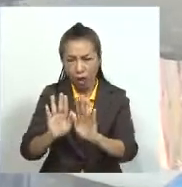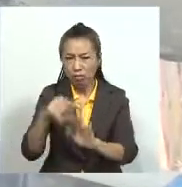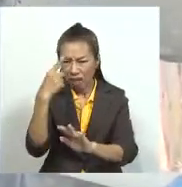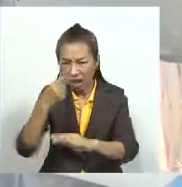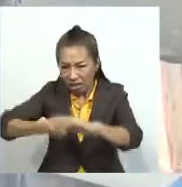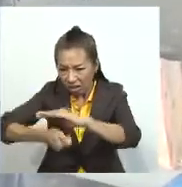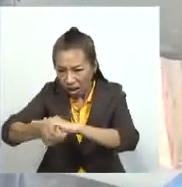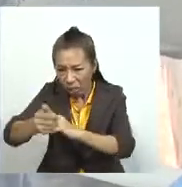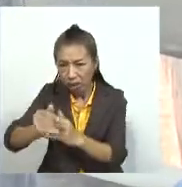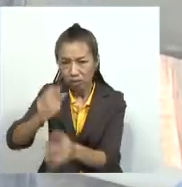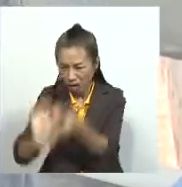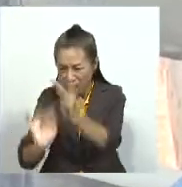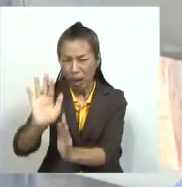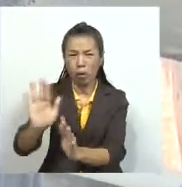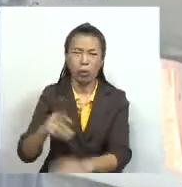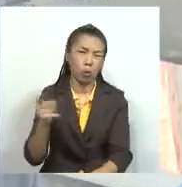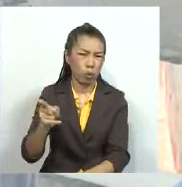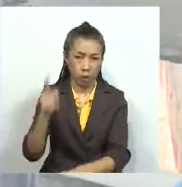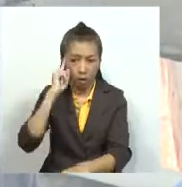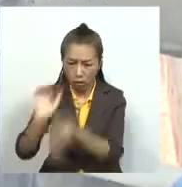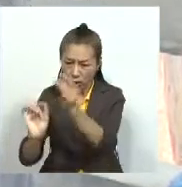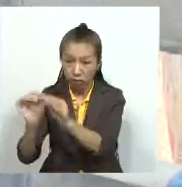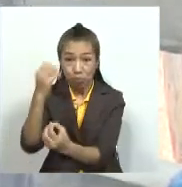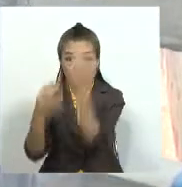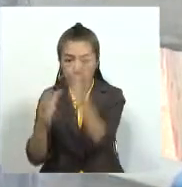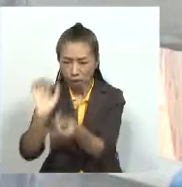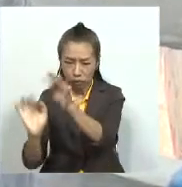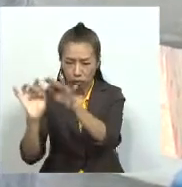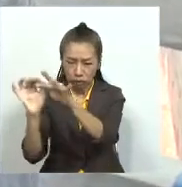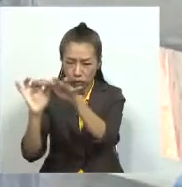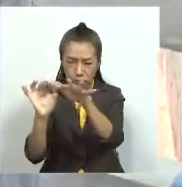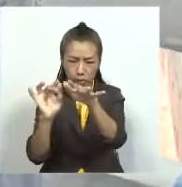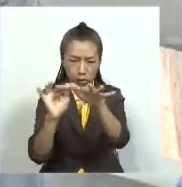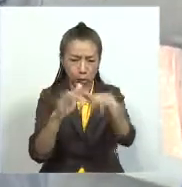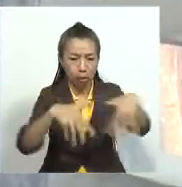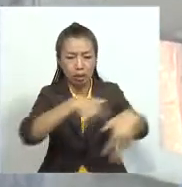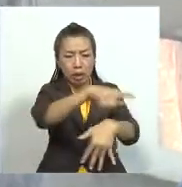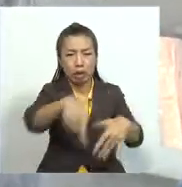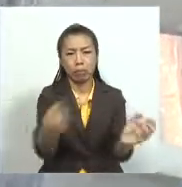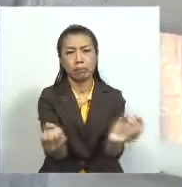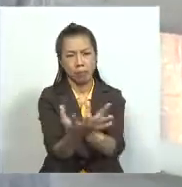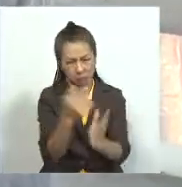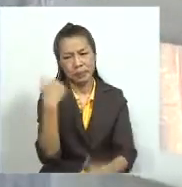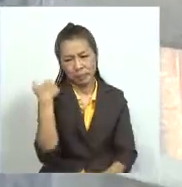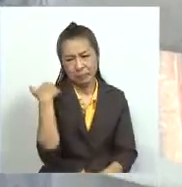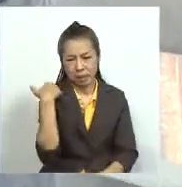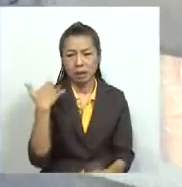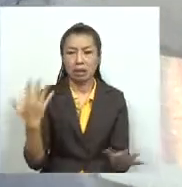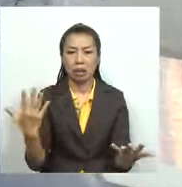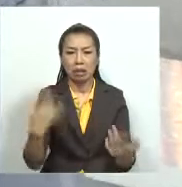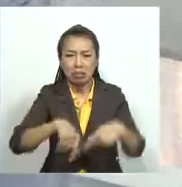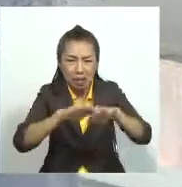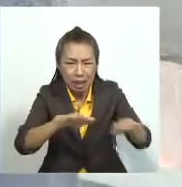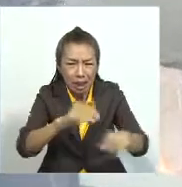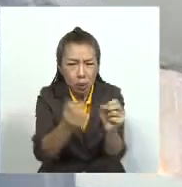ผาเนี่ยขอนึกถึงว่าไอ้หมอกควันไฟป่าเนี่ยมันทำลายไอ้คนในพื้นที่หรือว่ามันเป็นเด็กเ